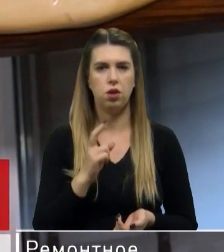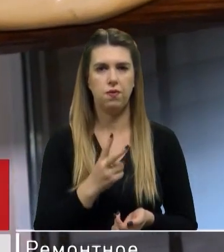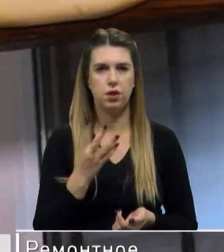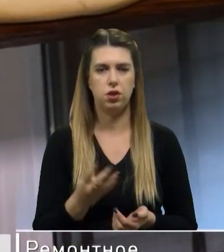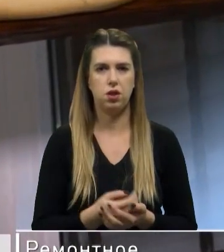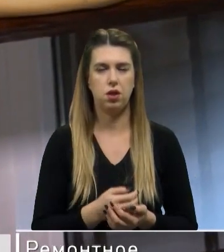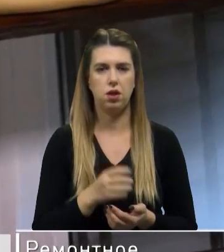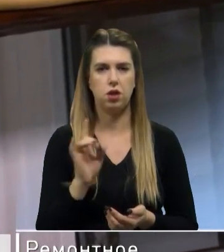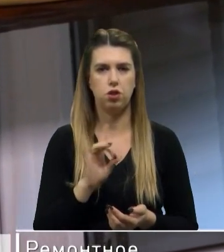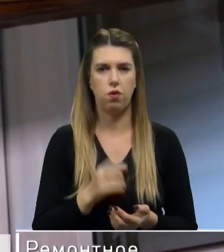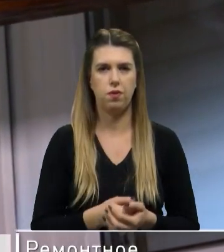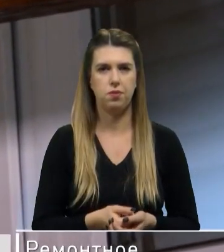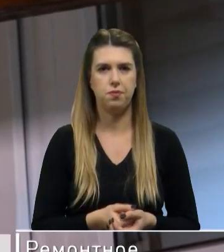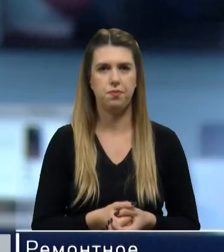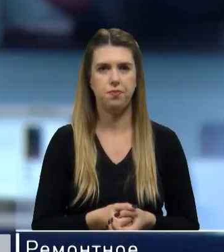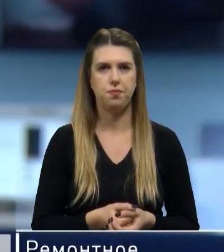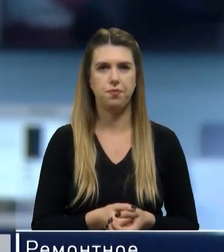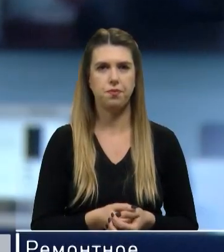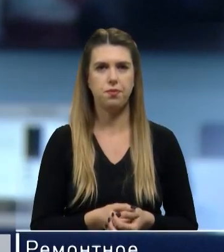Дом 24, Ростов-на-Дону.